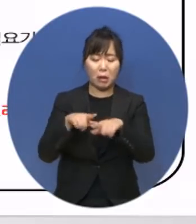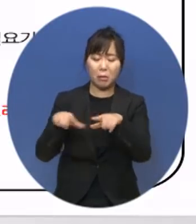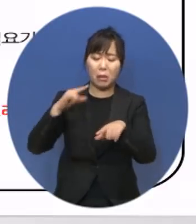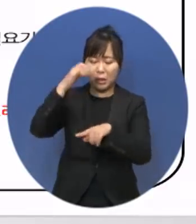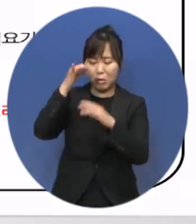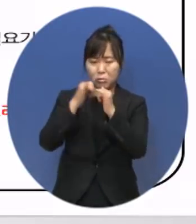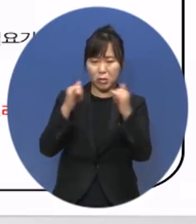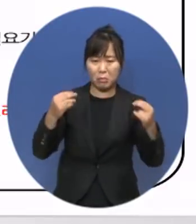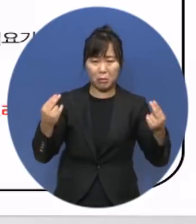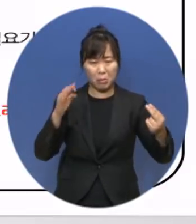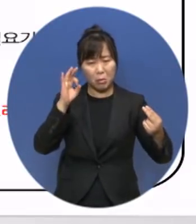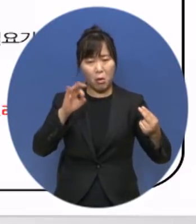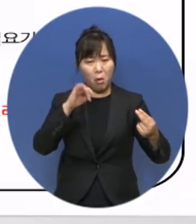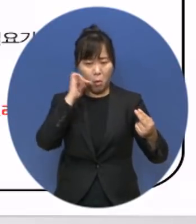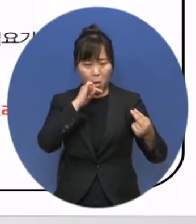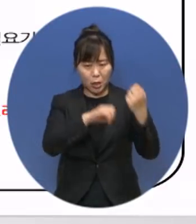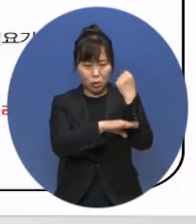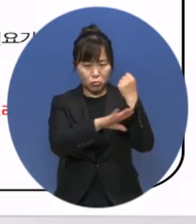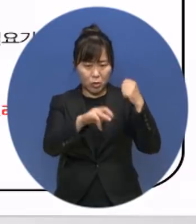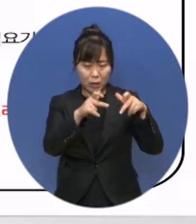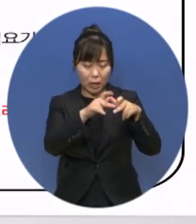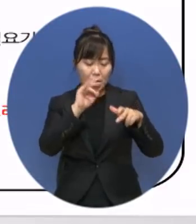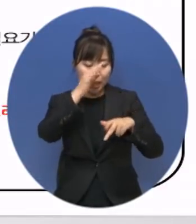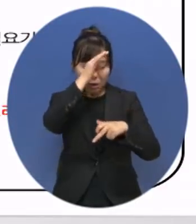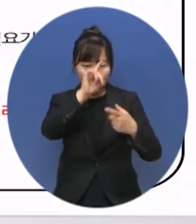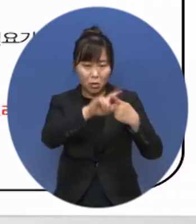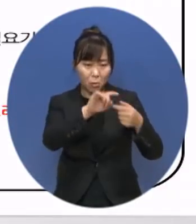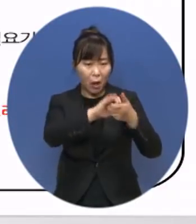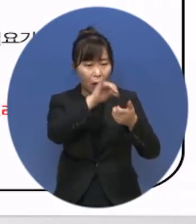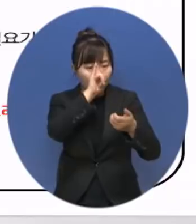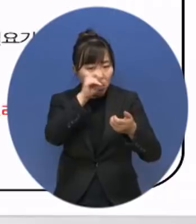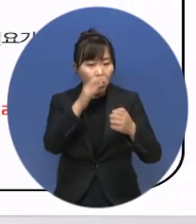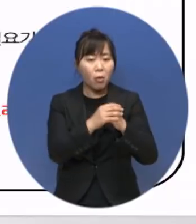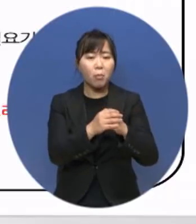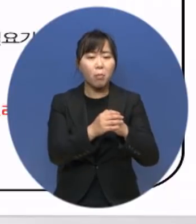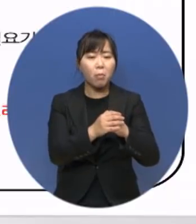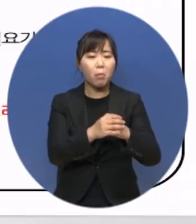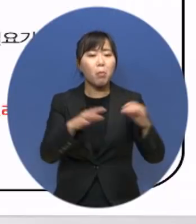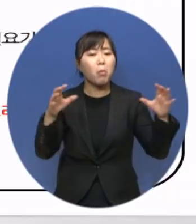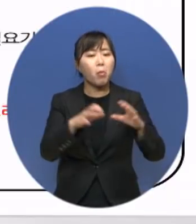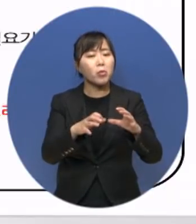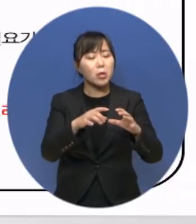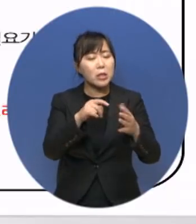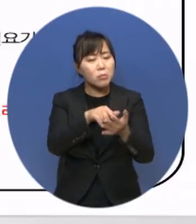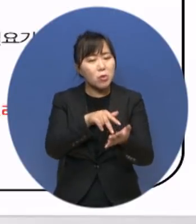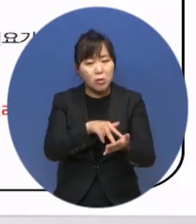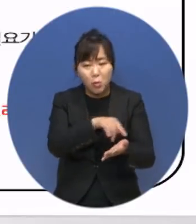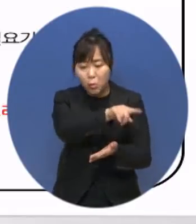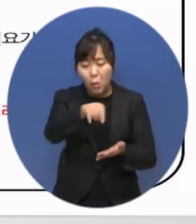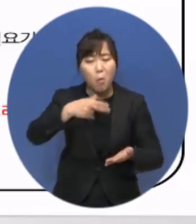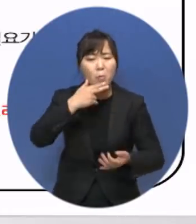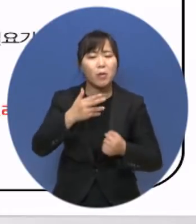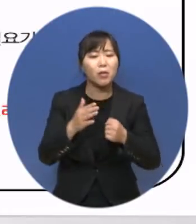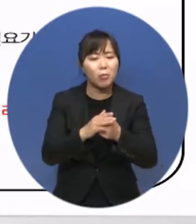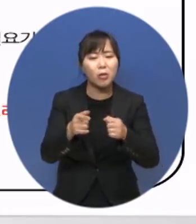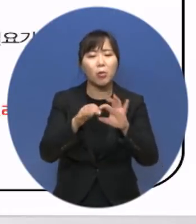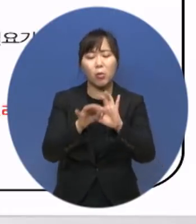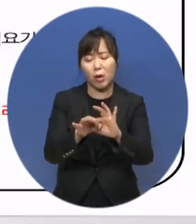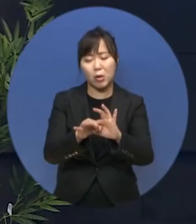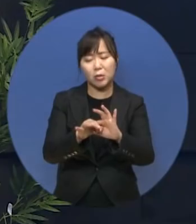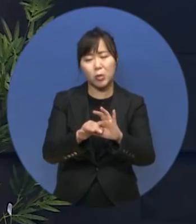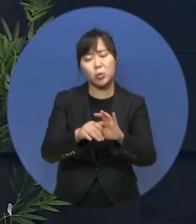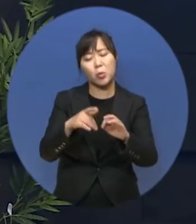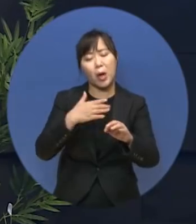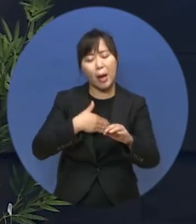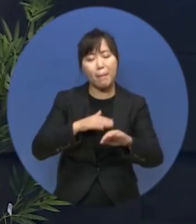엄격한 기준으로 장애 예술을 규정하고 있고, 포용적 관점에서 지금 진행되고 있는 부분이 없기 때문에 이러한 부분들을 감안할 필요가